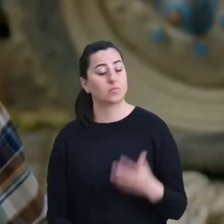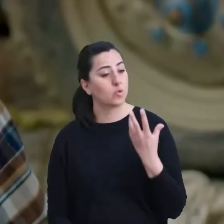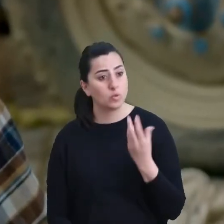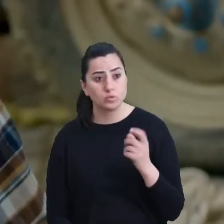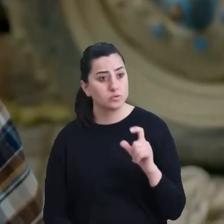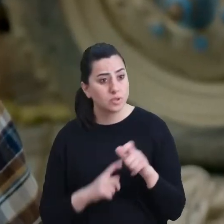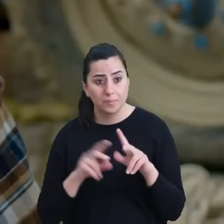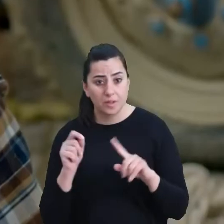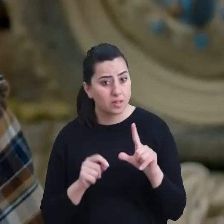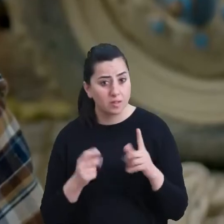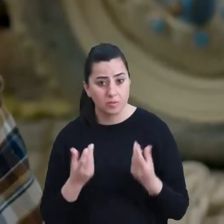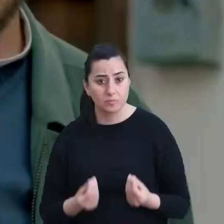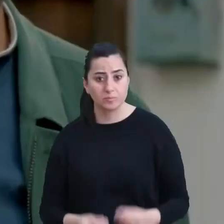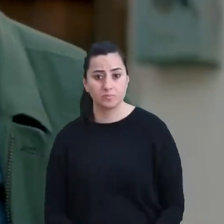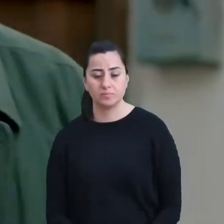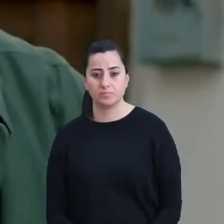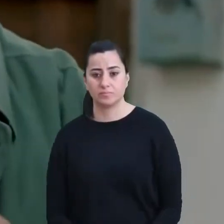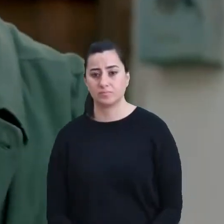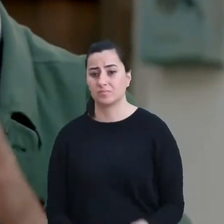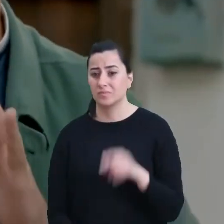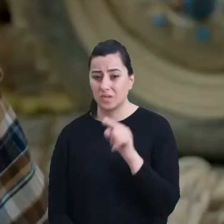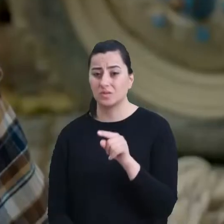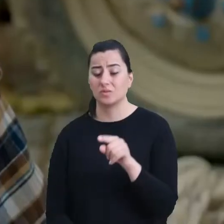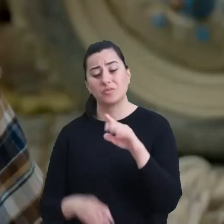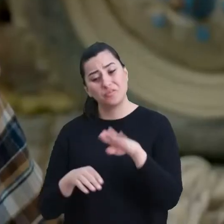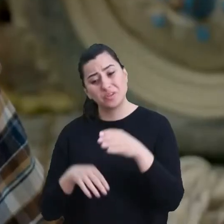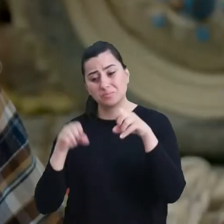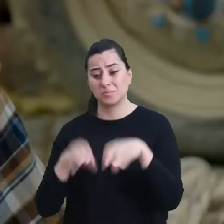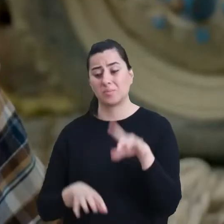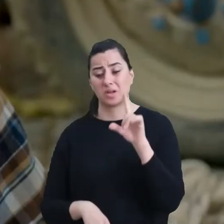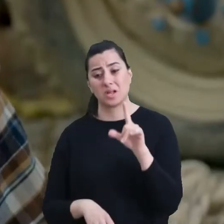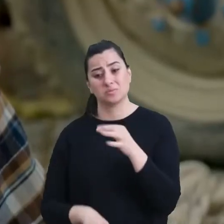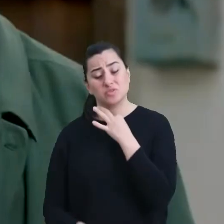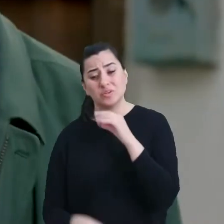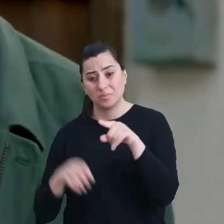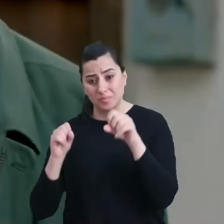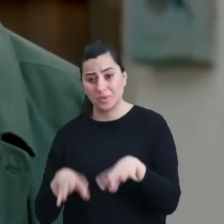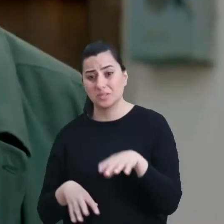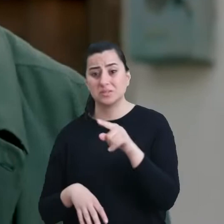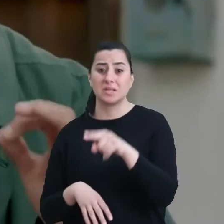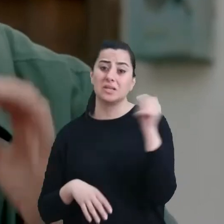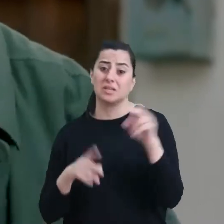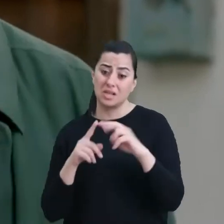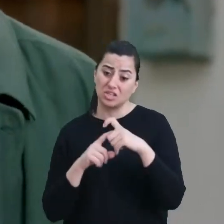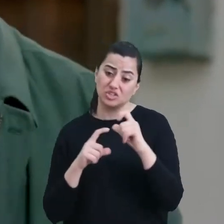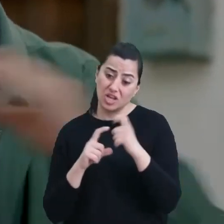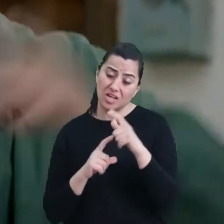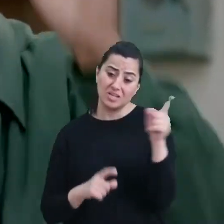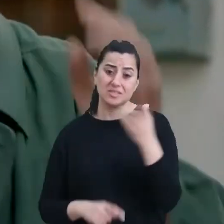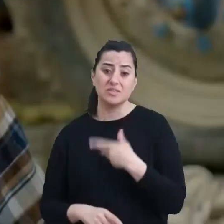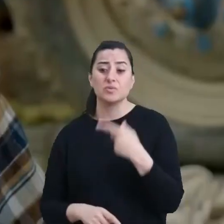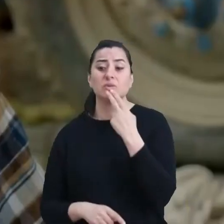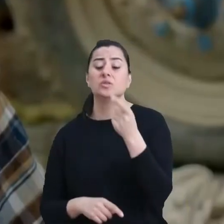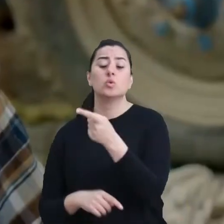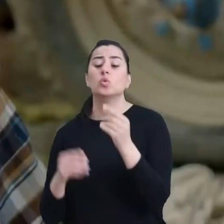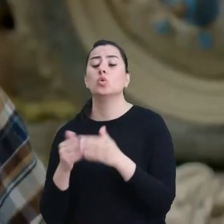Hayırdır Cemil? Niye oldu gülü? Senin bu işten bir an önce vazgeçmen lazım oğlum. Vazgeçmen lazım. Sen nişeyi seviyorsun, nişeyi. Bu kız sana